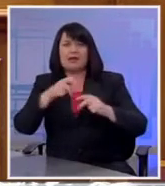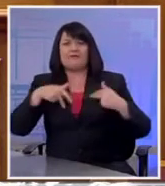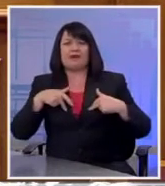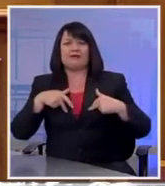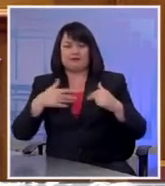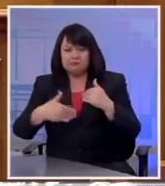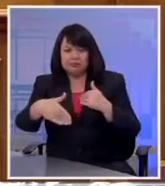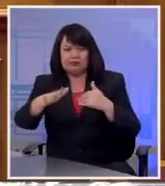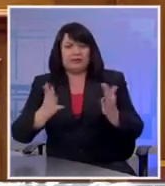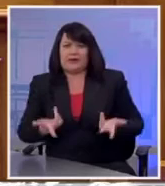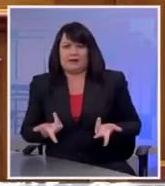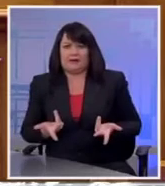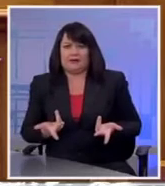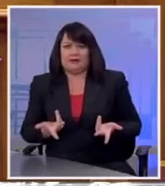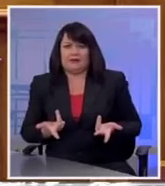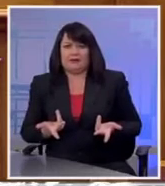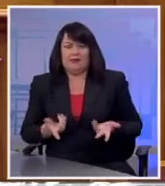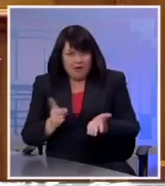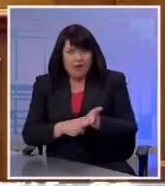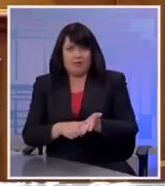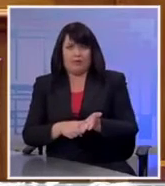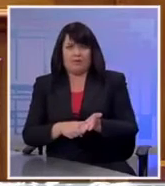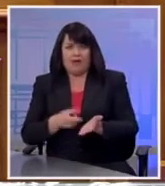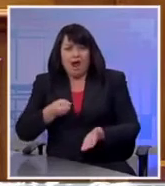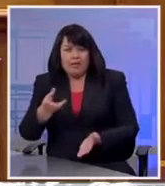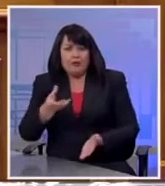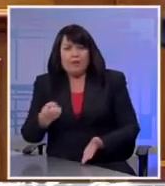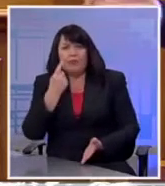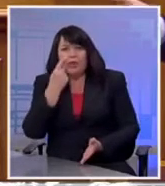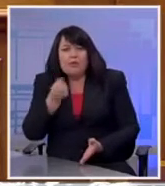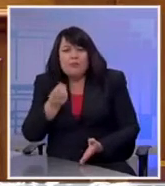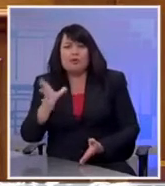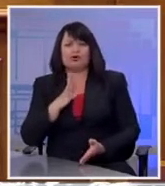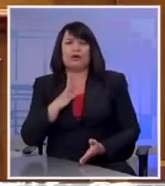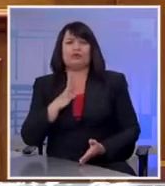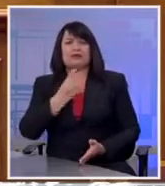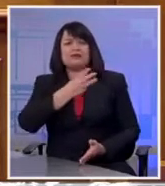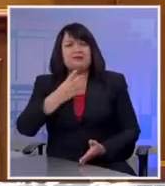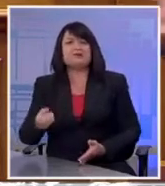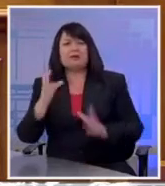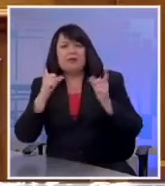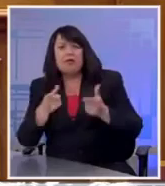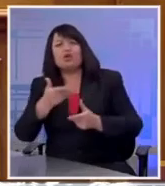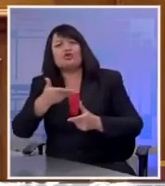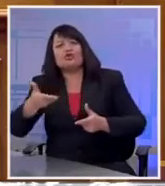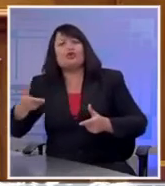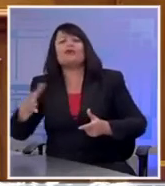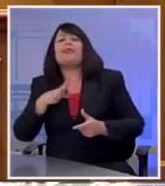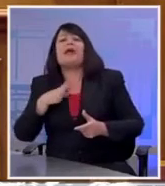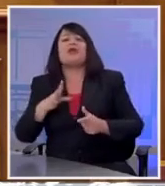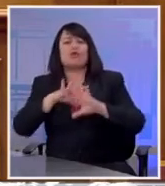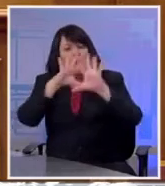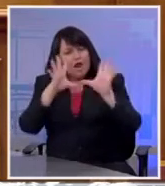γίνεται? Δεν έπρεπε σε μία μέτρηση τόση η ΣΥΡΙΖΑ, τόση η Νέα Δημοκρατία, τόση το ένα, τόσο το